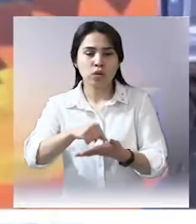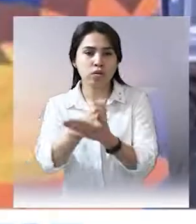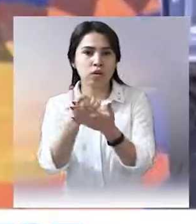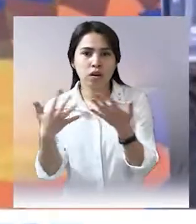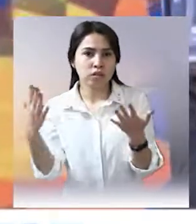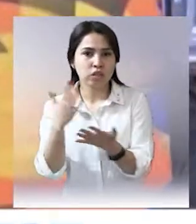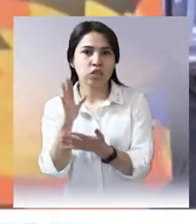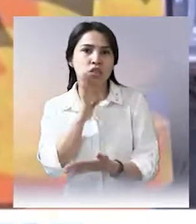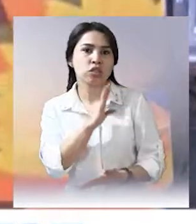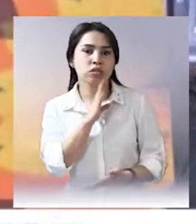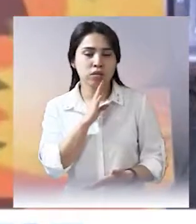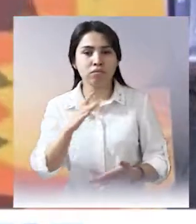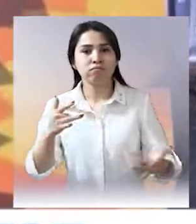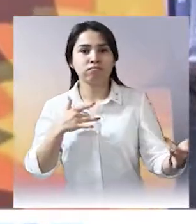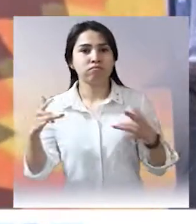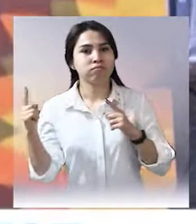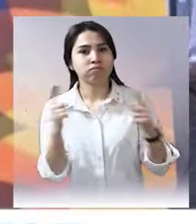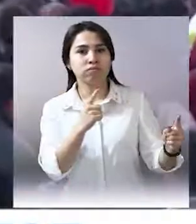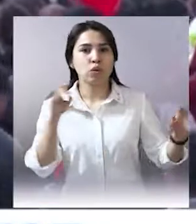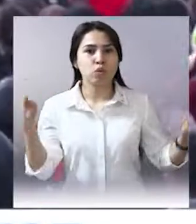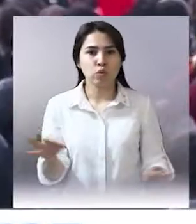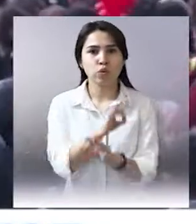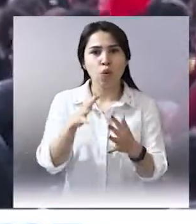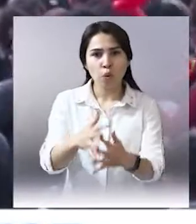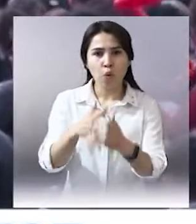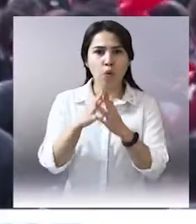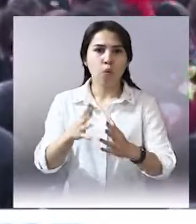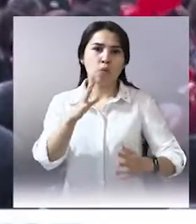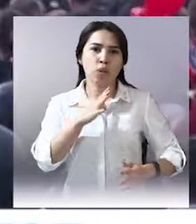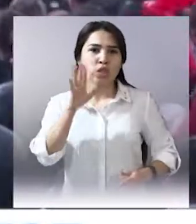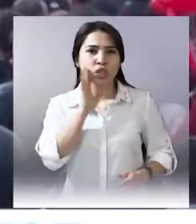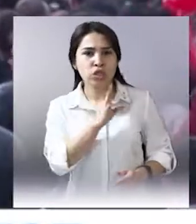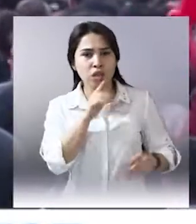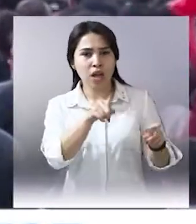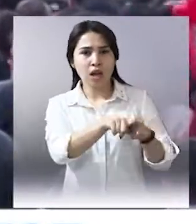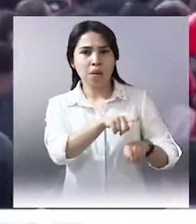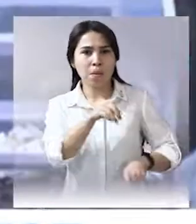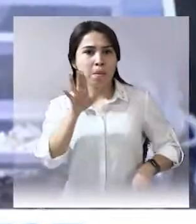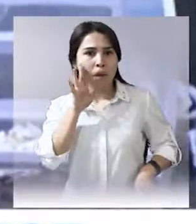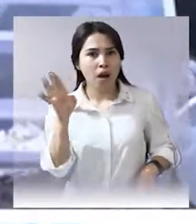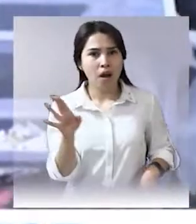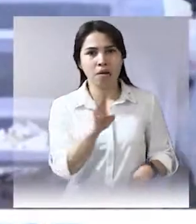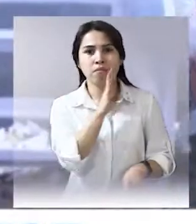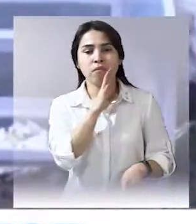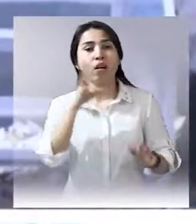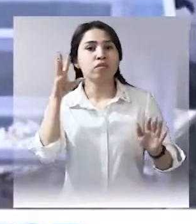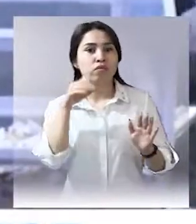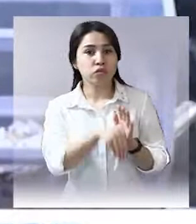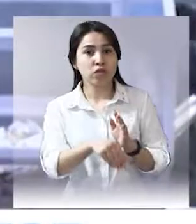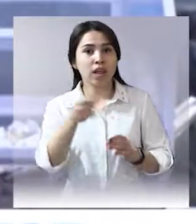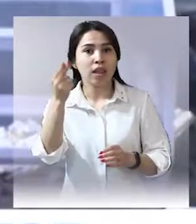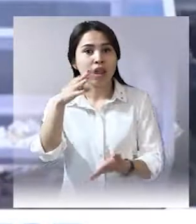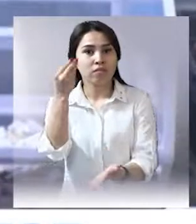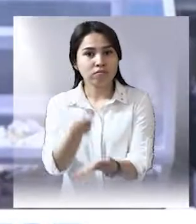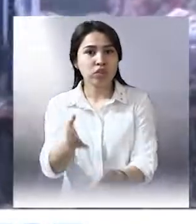сферах. В ходе концерта звучали зажигательные песни, прославляющие женщину как мать. Кроме того, в честь дам были проведены